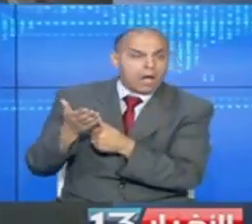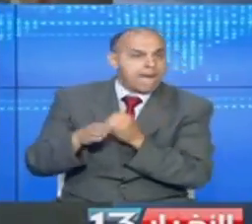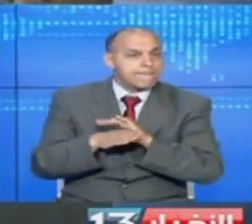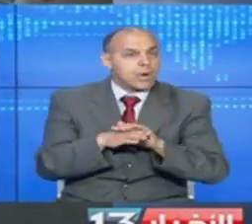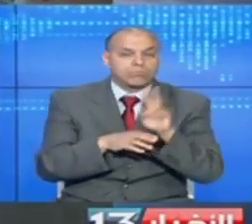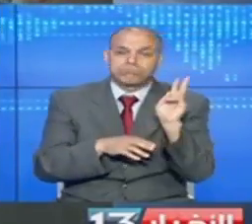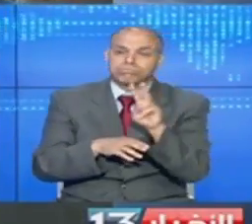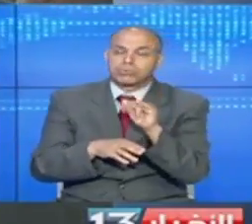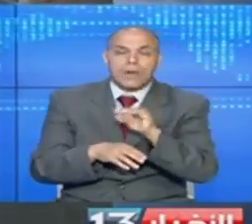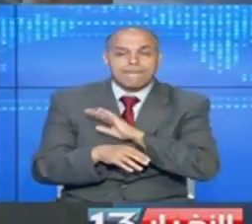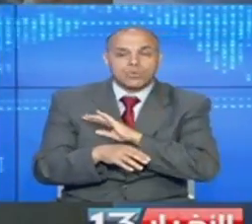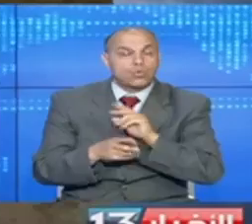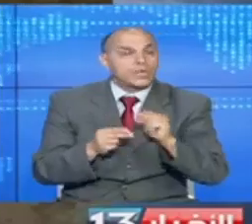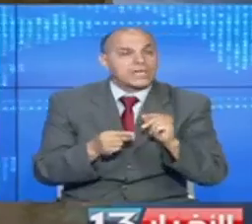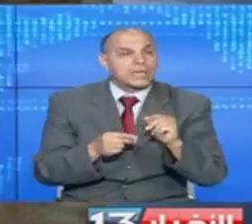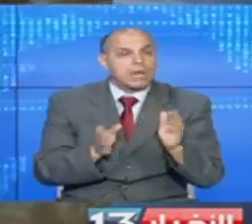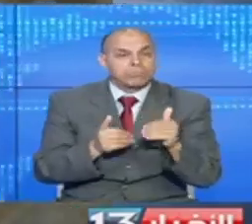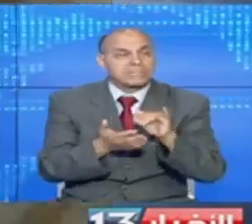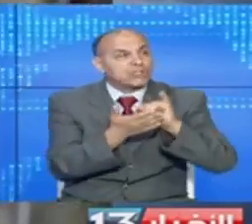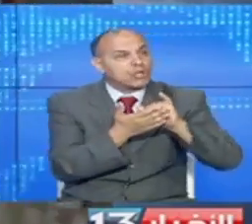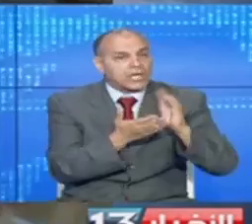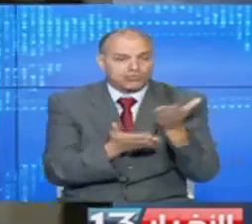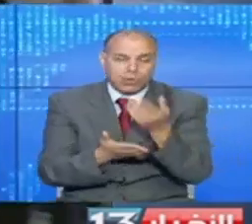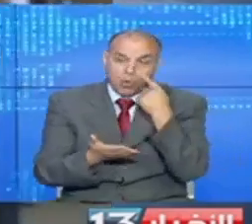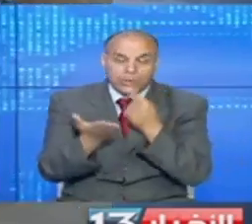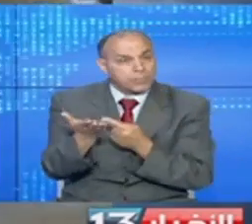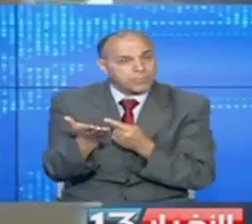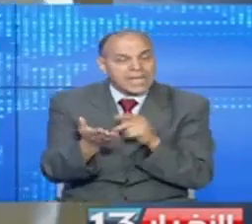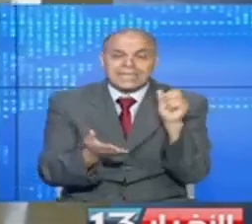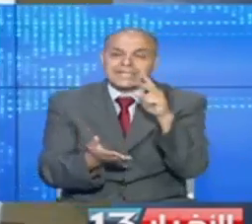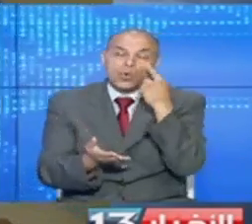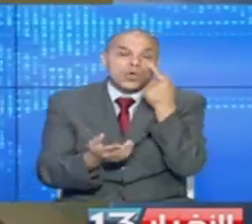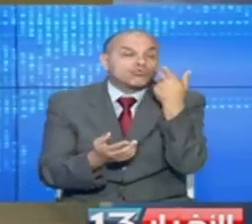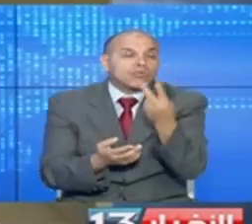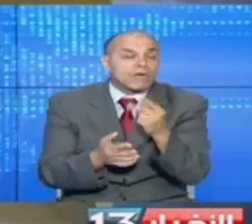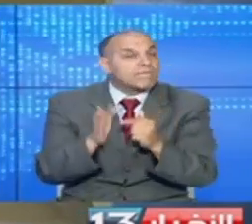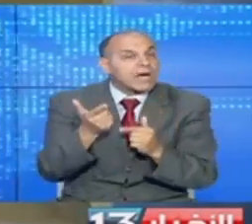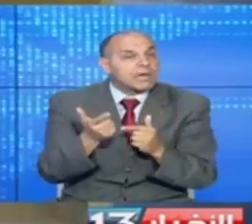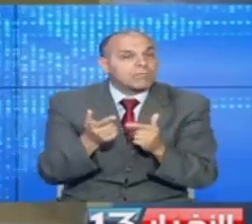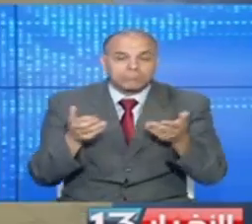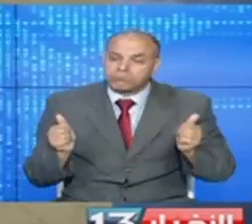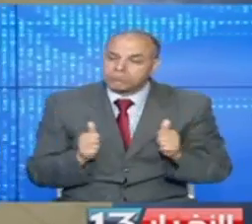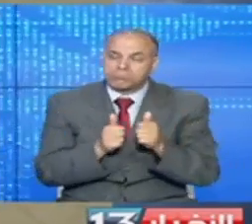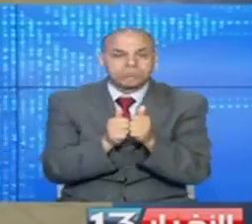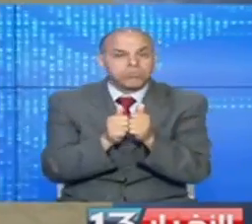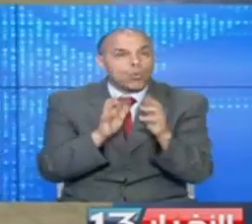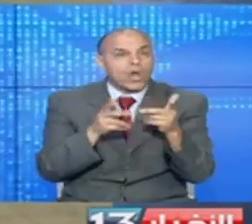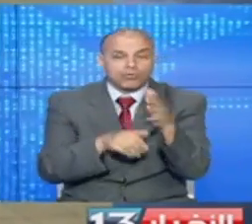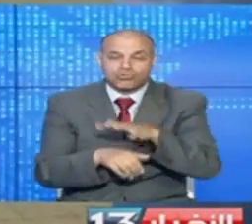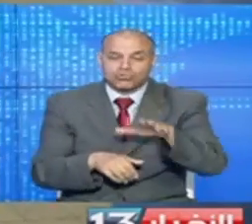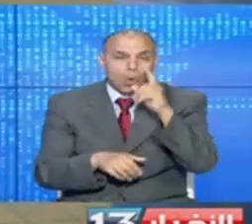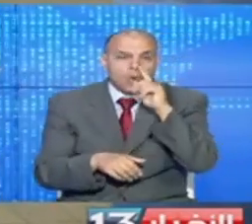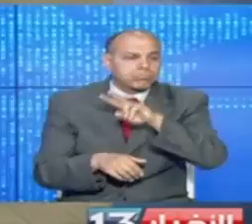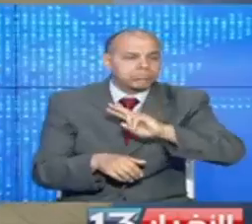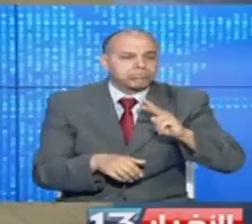محور زيارة لممثلي عدد من وكالات الأصفار إلى الجهة، زيارة مكنت كذلك من الوقوف على ما تزخر به الجهة من